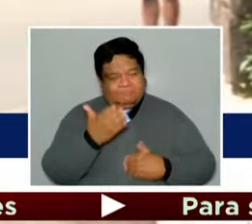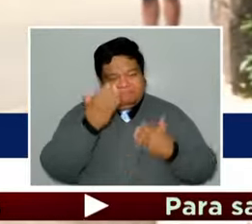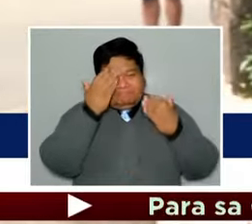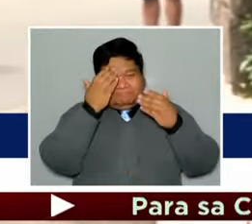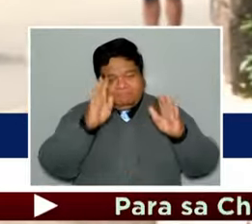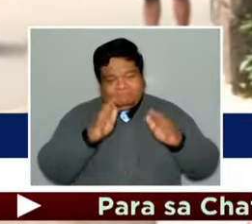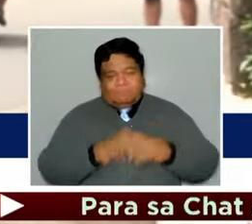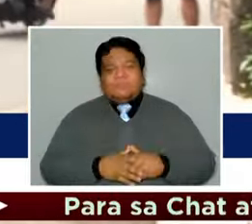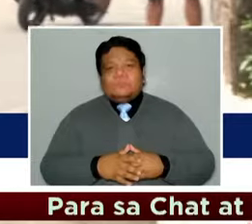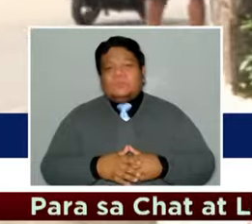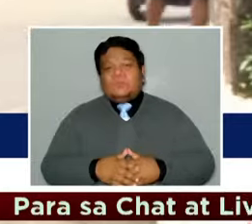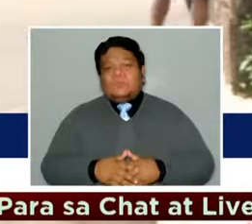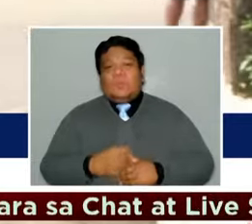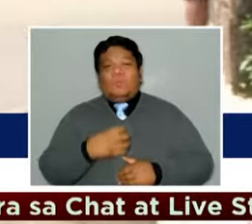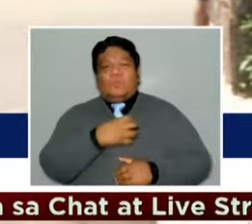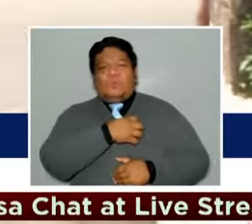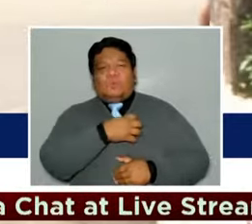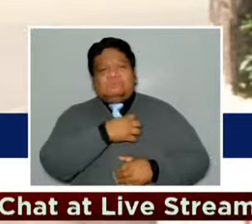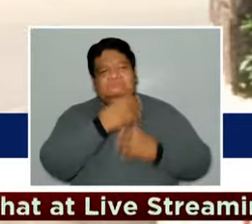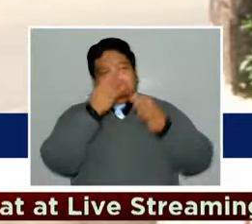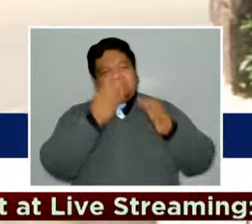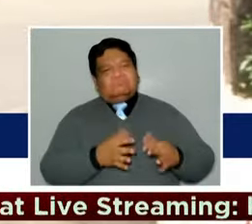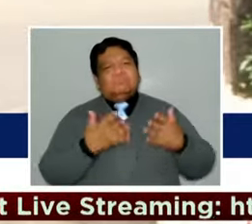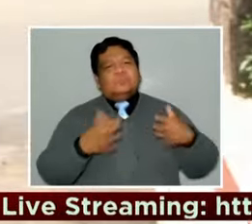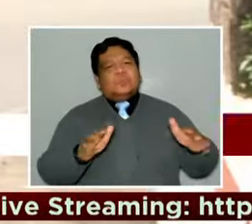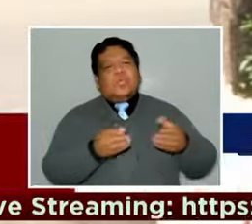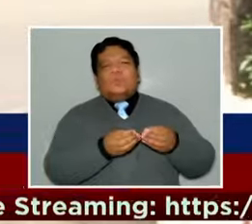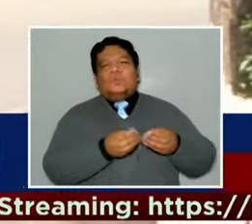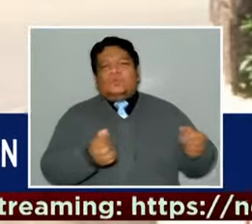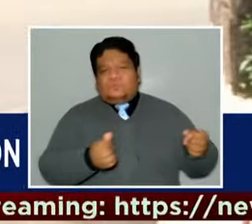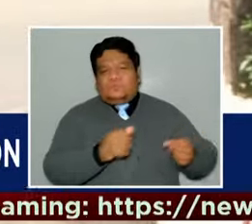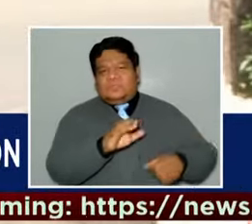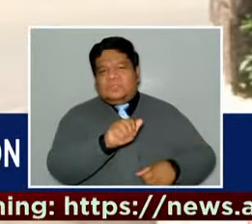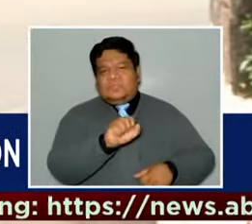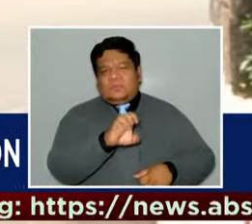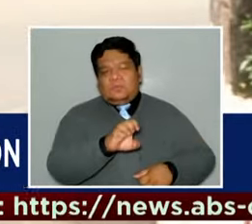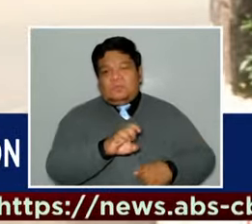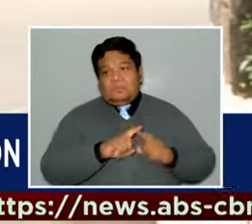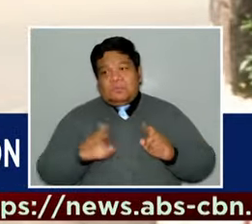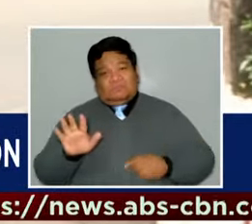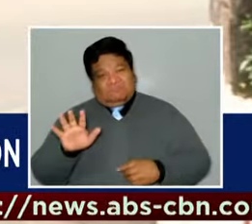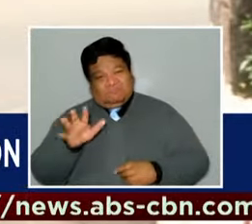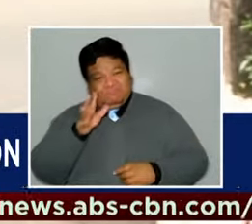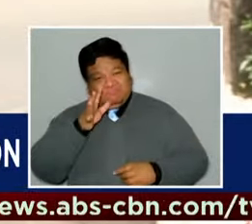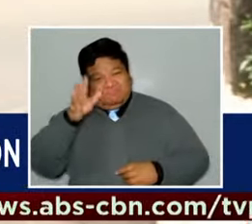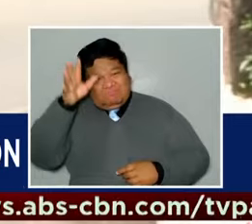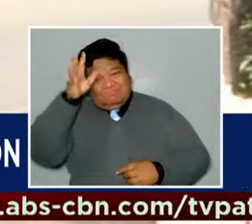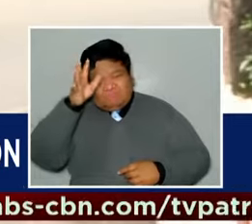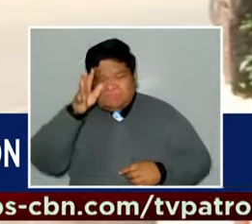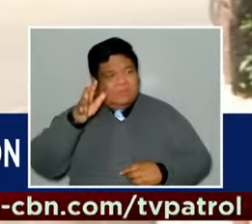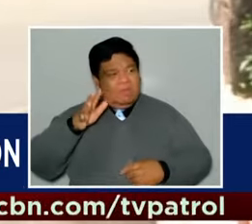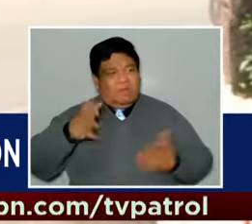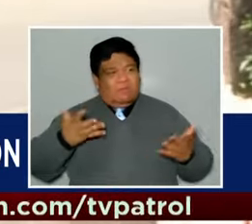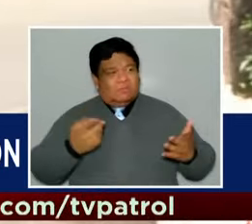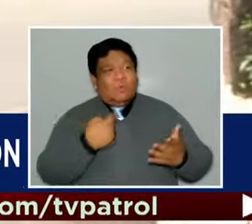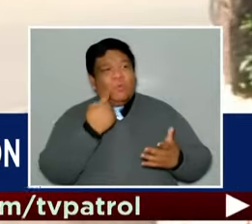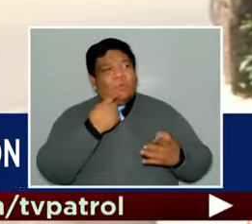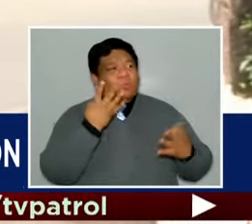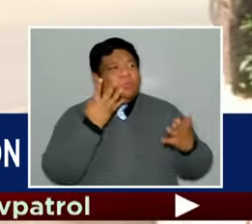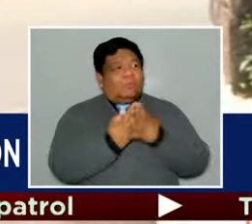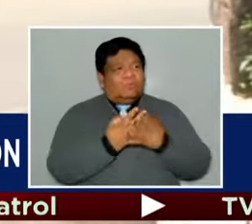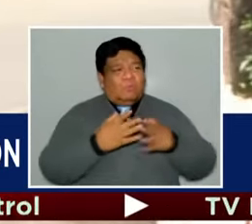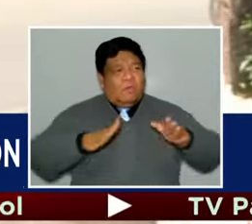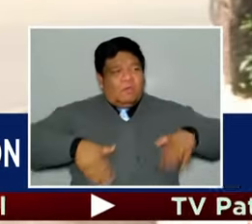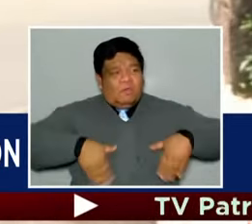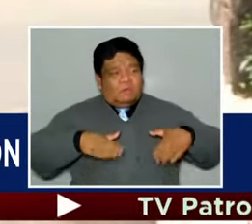pagpatay kay Gianni. Pero para sa kanyang mga magulang, hanggat wala pa rin silang nakikita mga suspect na nakakulong, ay nananatiling mailap